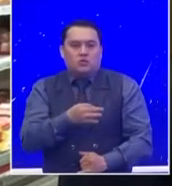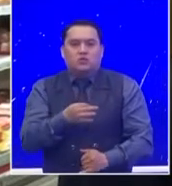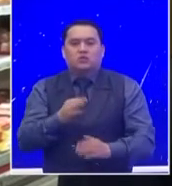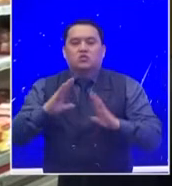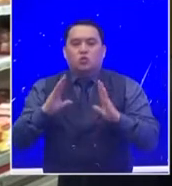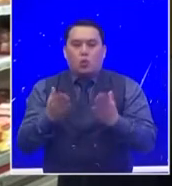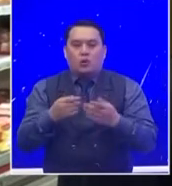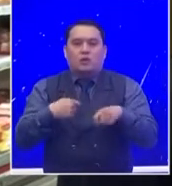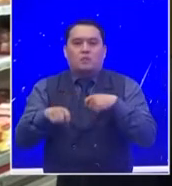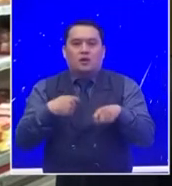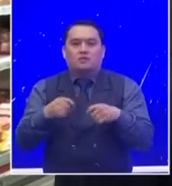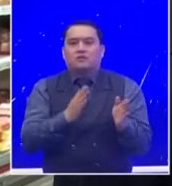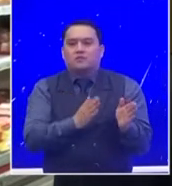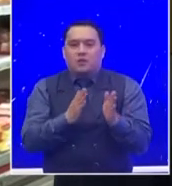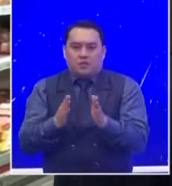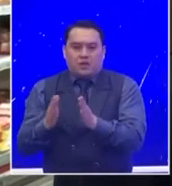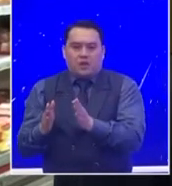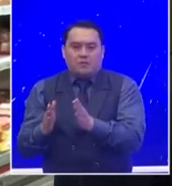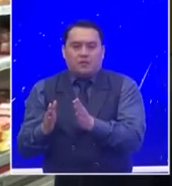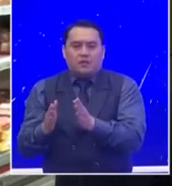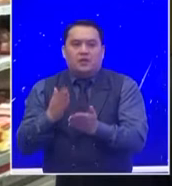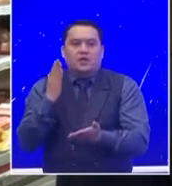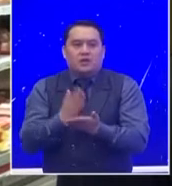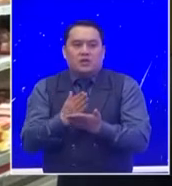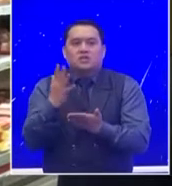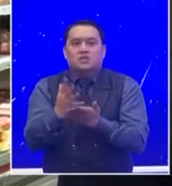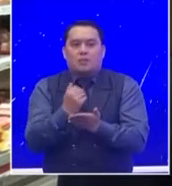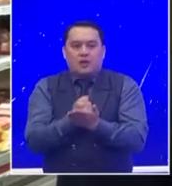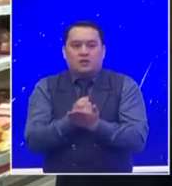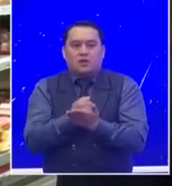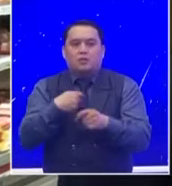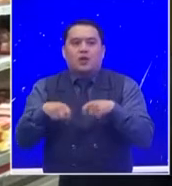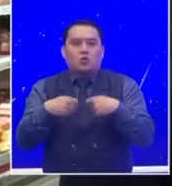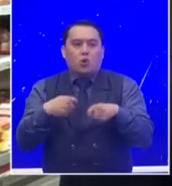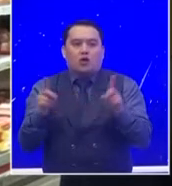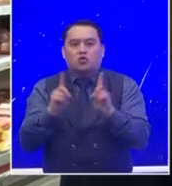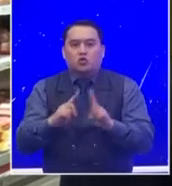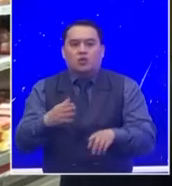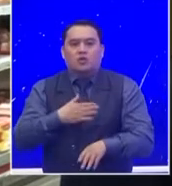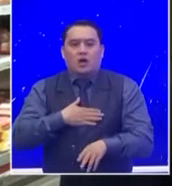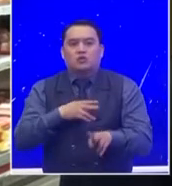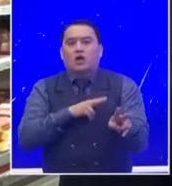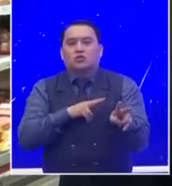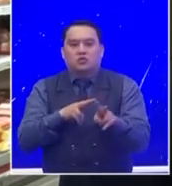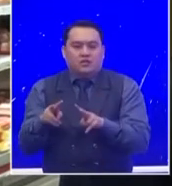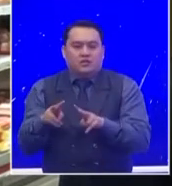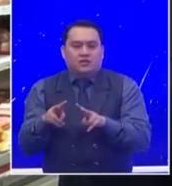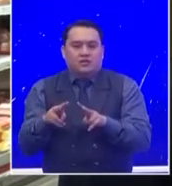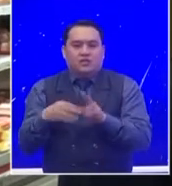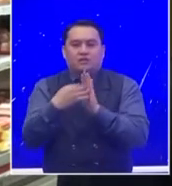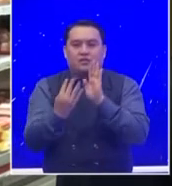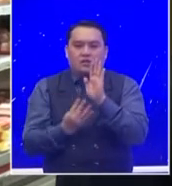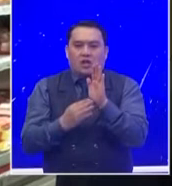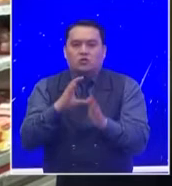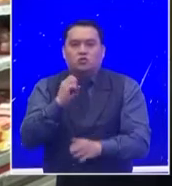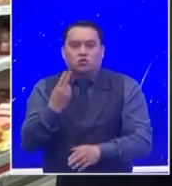на продовольственном рынке стабильна. Есть запасы продовольствия. Особенно нами отслеживается 19